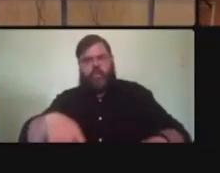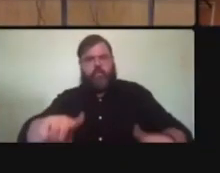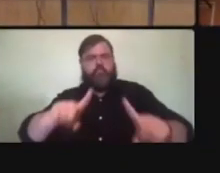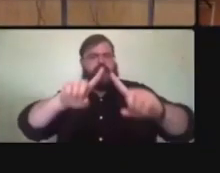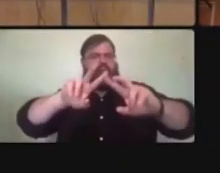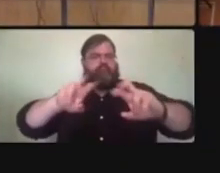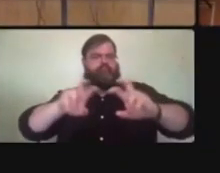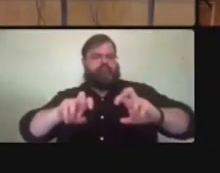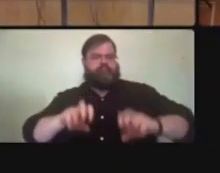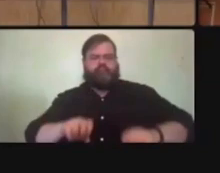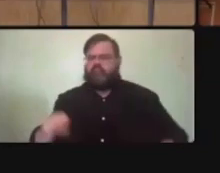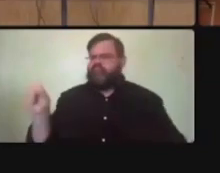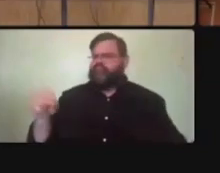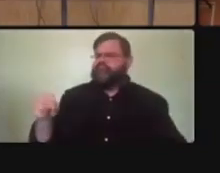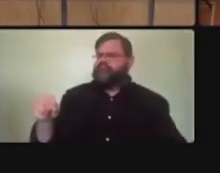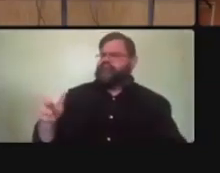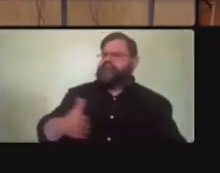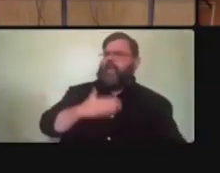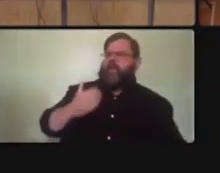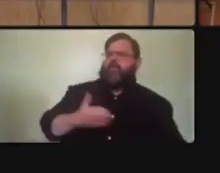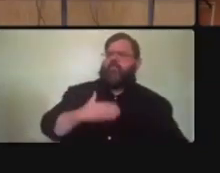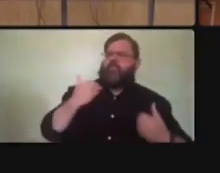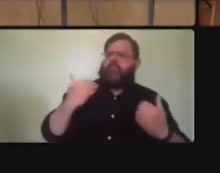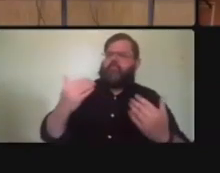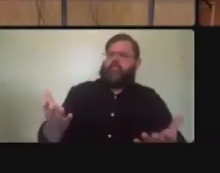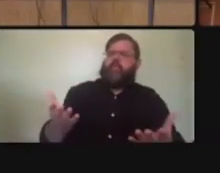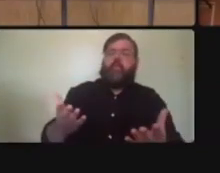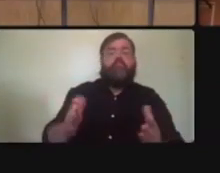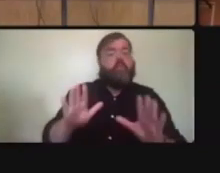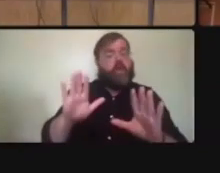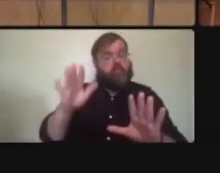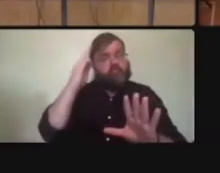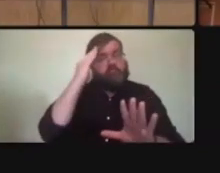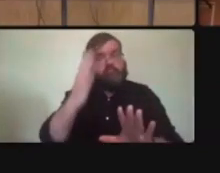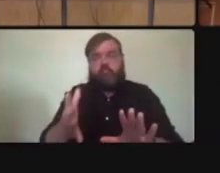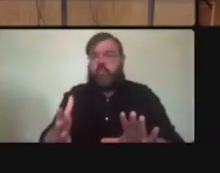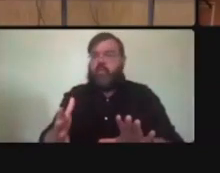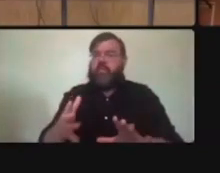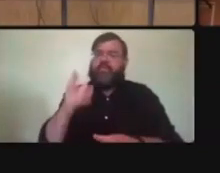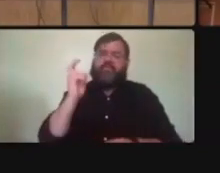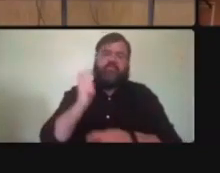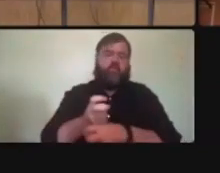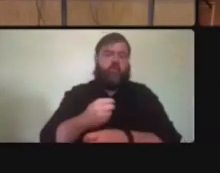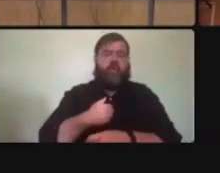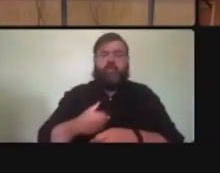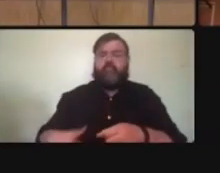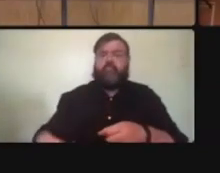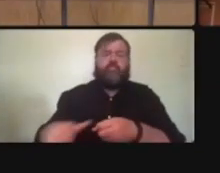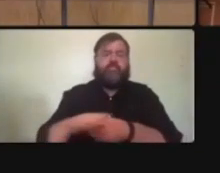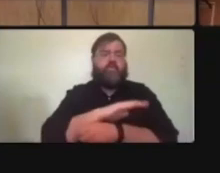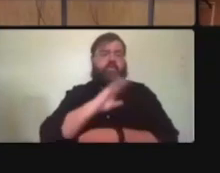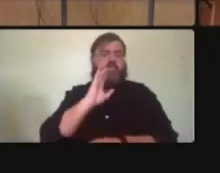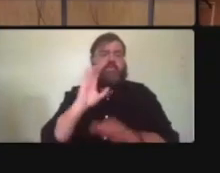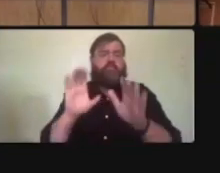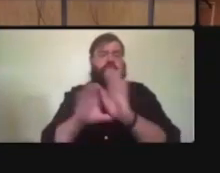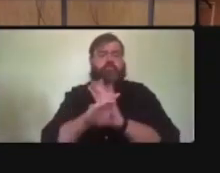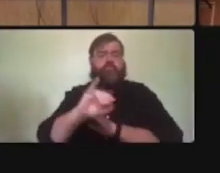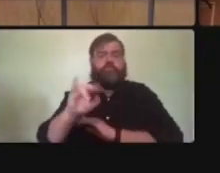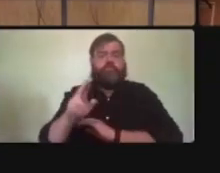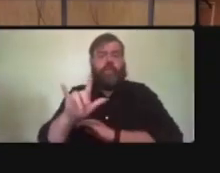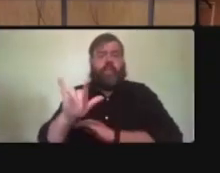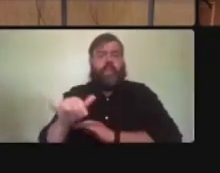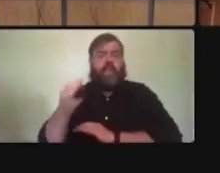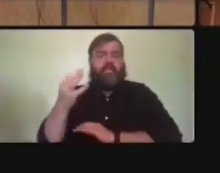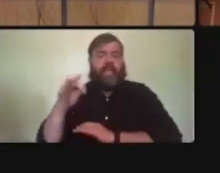hatuna maelezo kamili. Kwa kweli ningependa kuchangia, ni vigumu sana kuwa na kujua